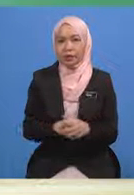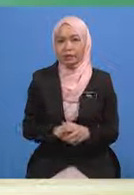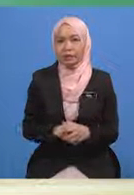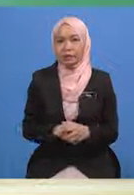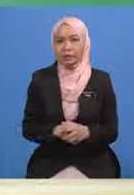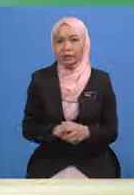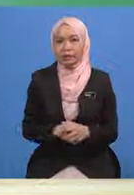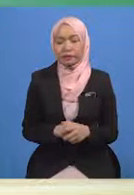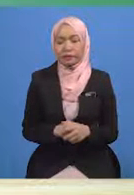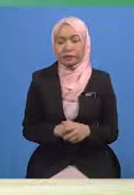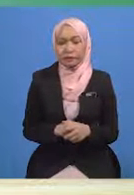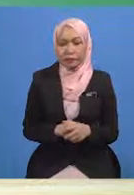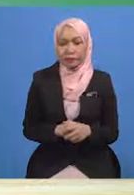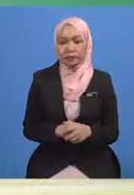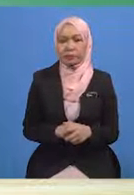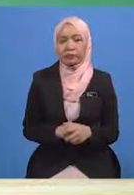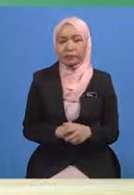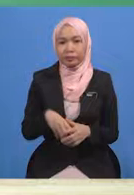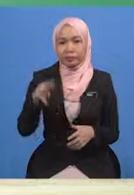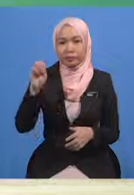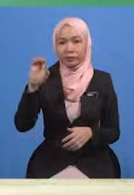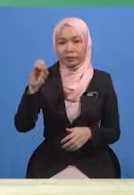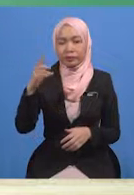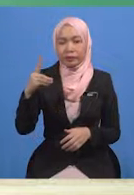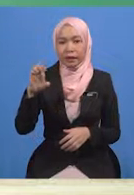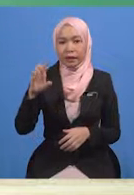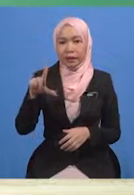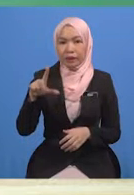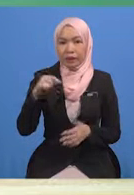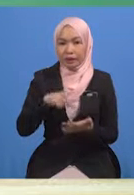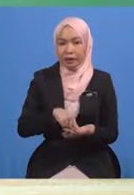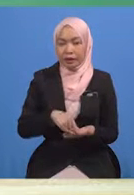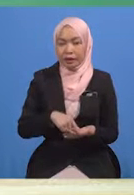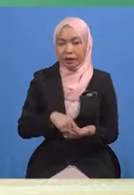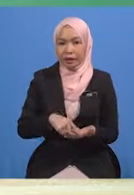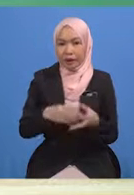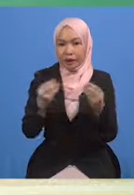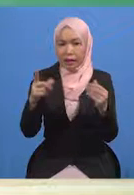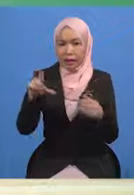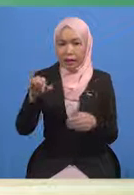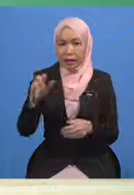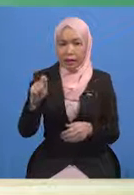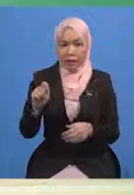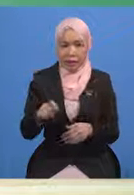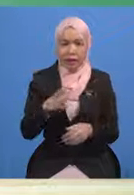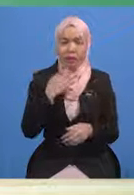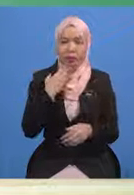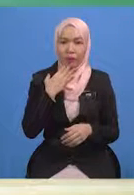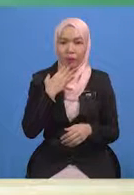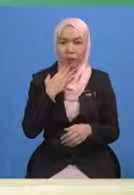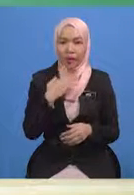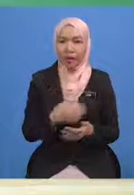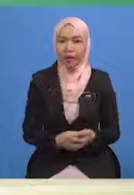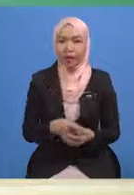bumi. Kamu perlukan tanah liat berwarna coklat, kuning,